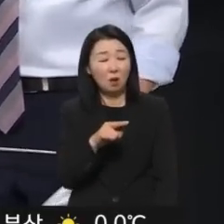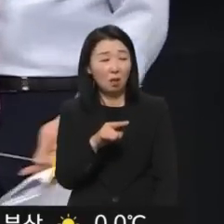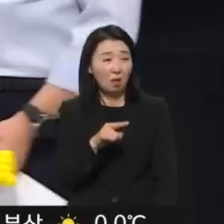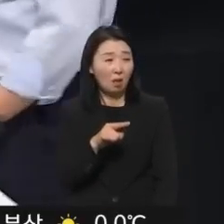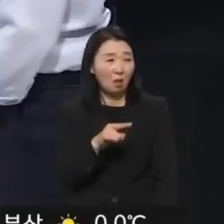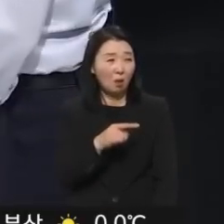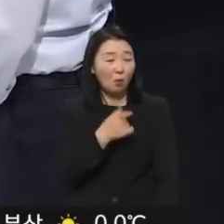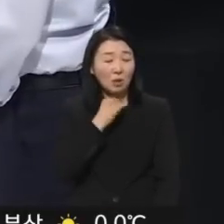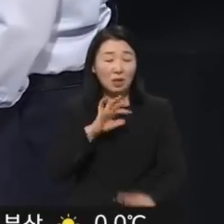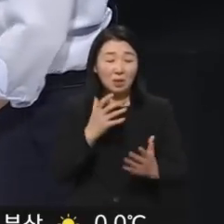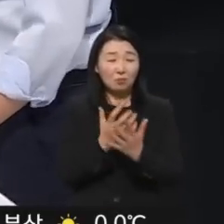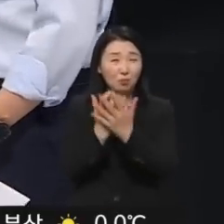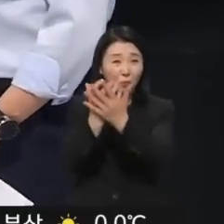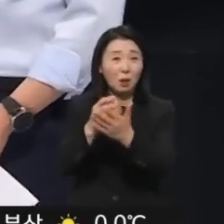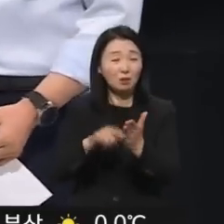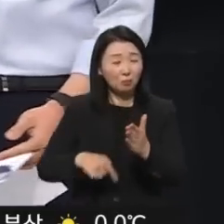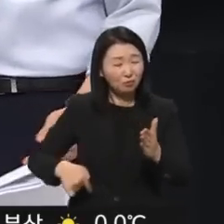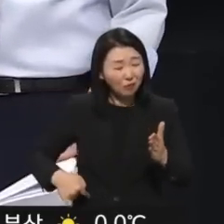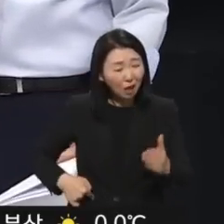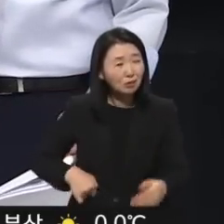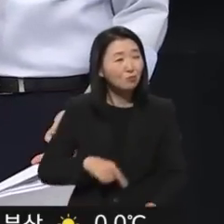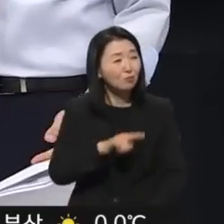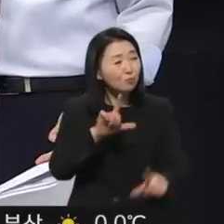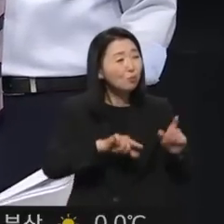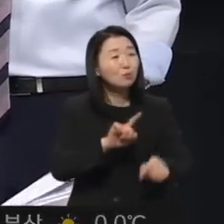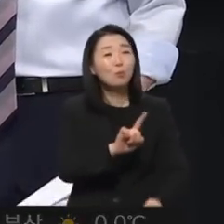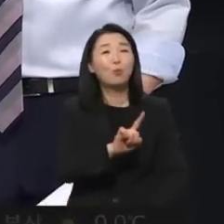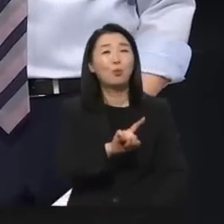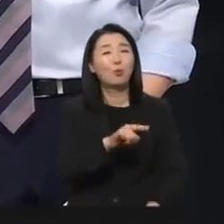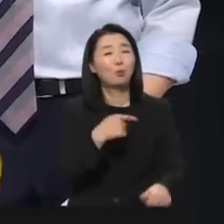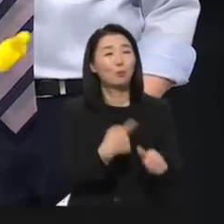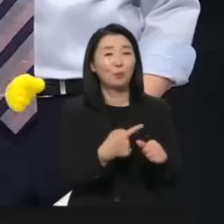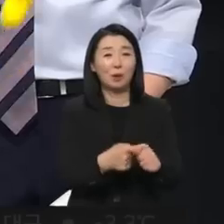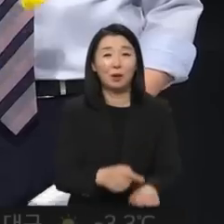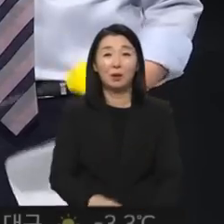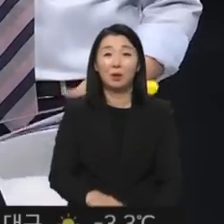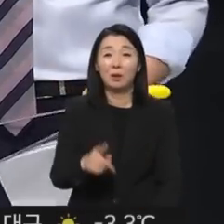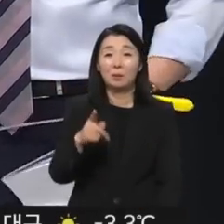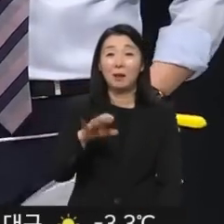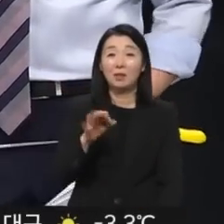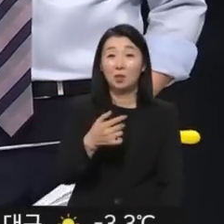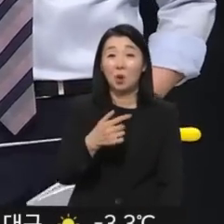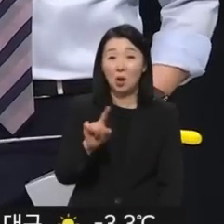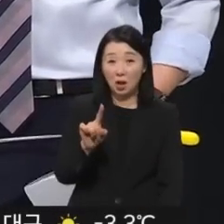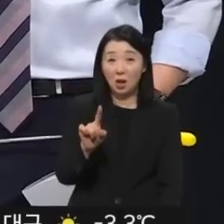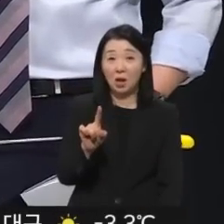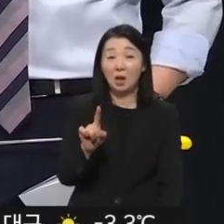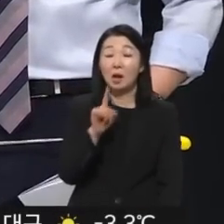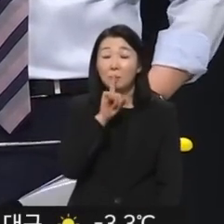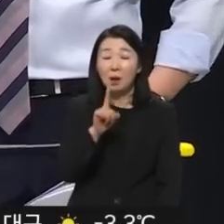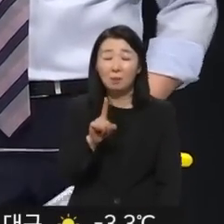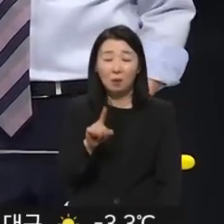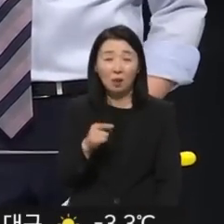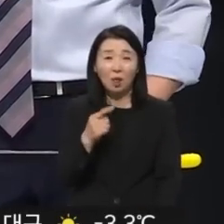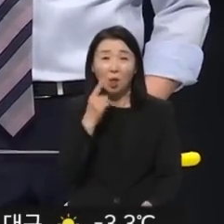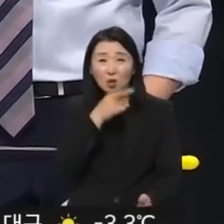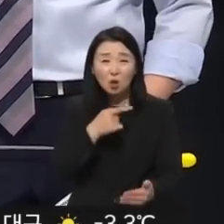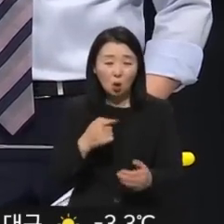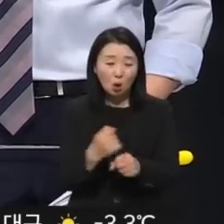대해서 무슨 양심수 코스프레냐라고 비꼬았죠. 박정하 수석 대변인은 여론 조작범인